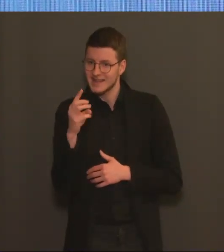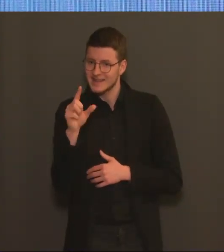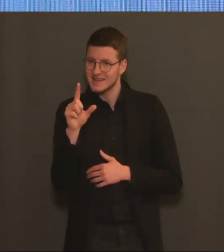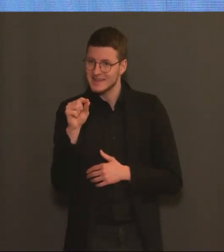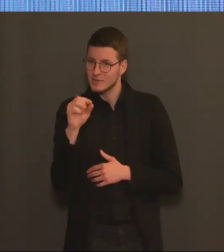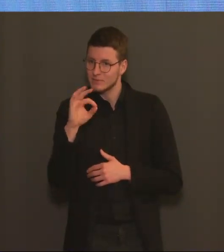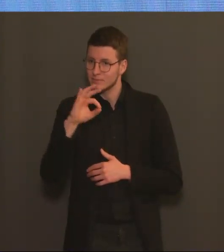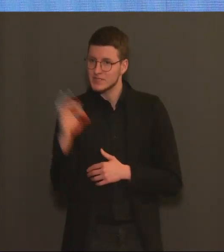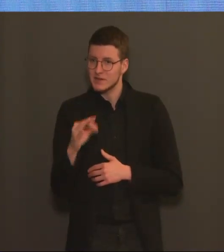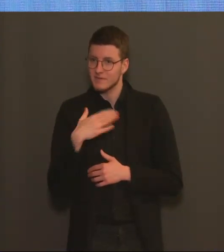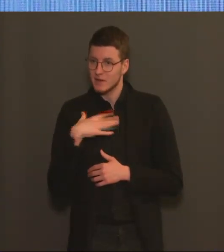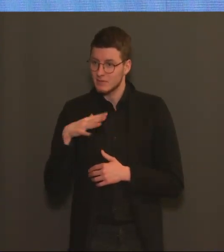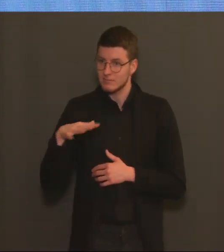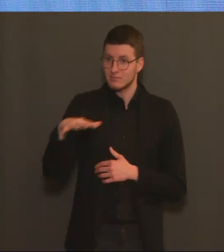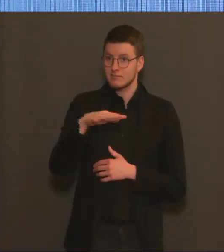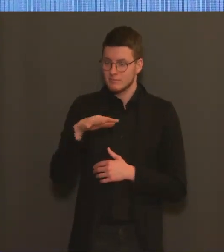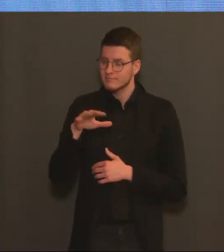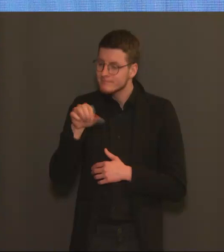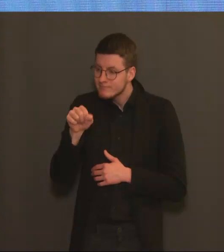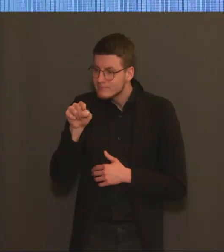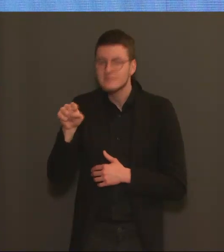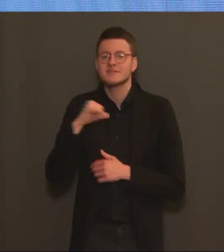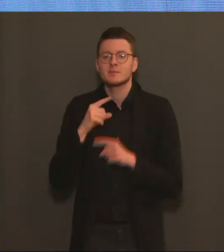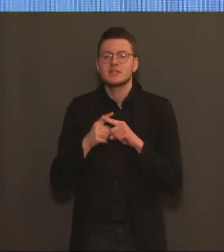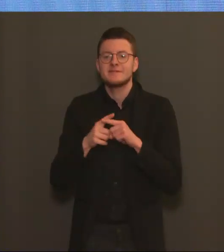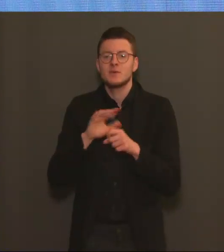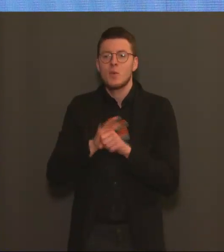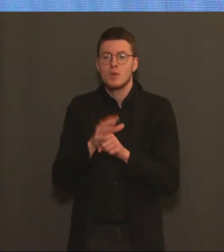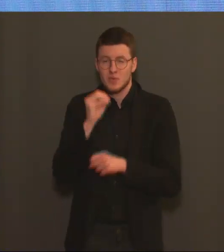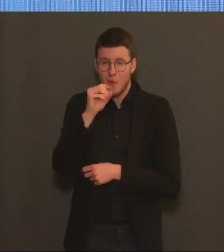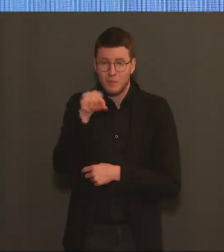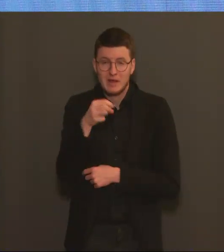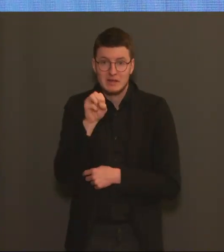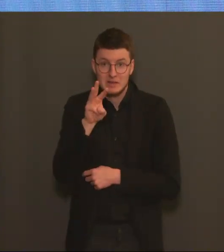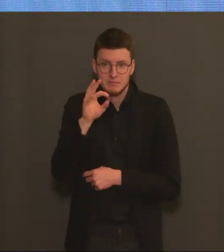0,13% van de mensen positief op COVID-19.